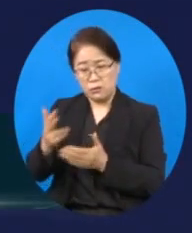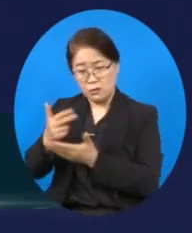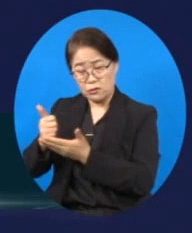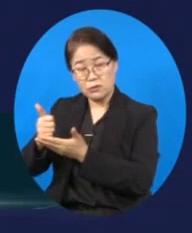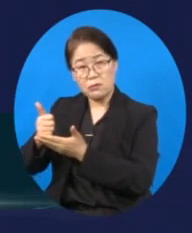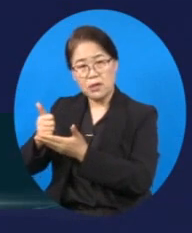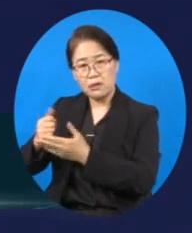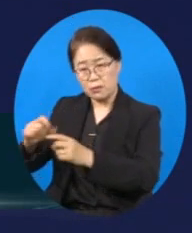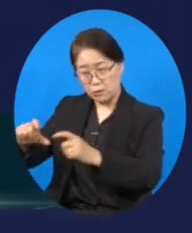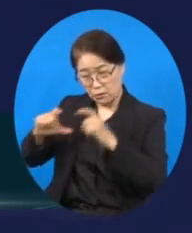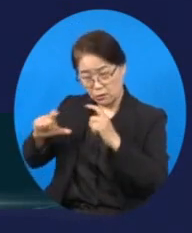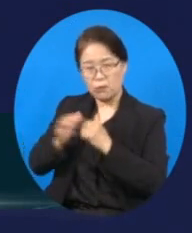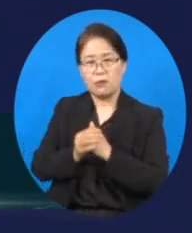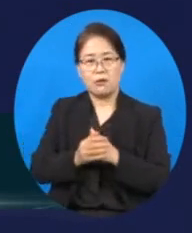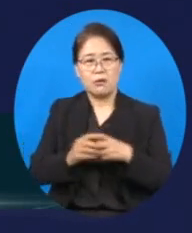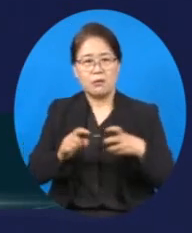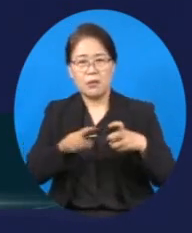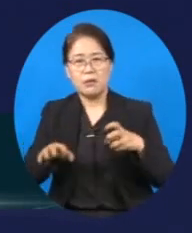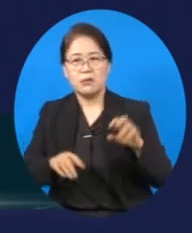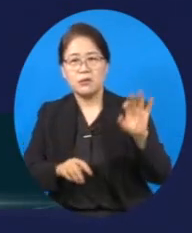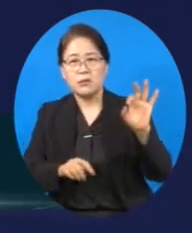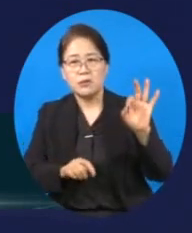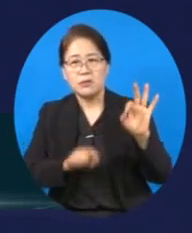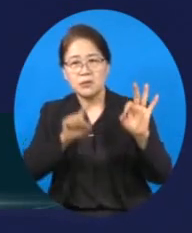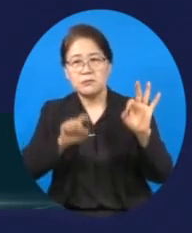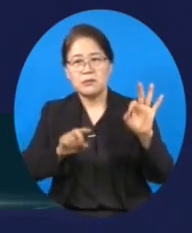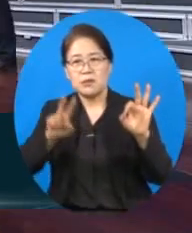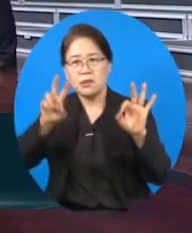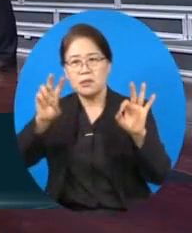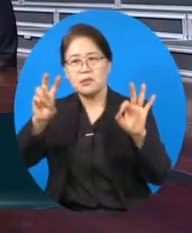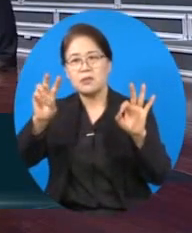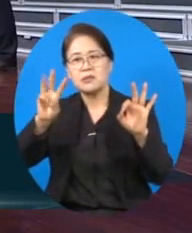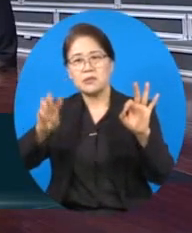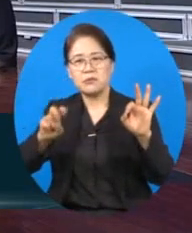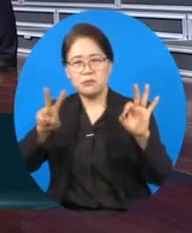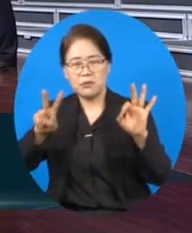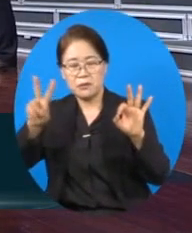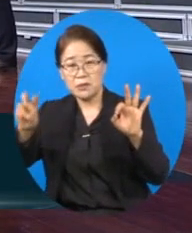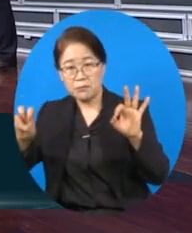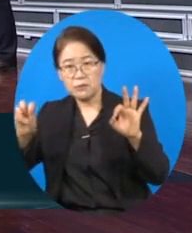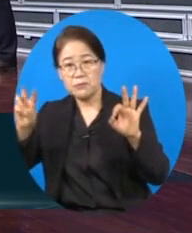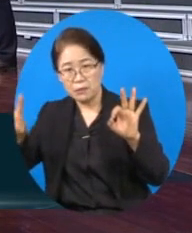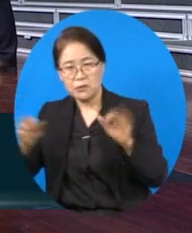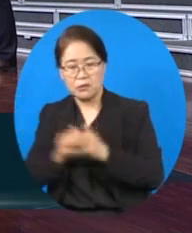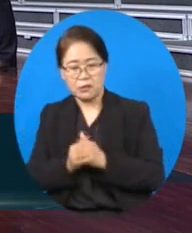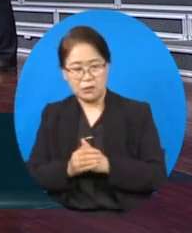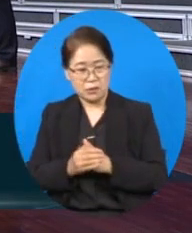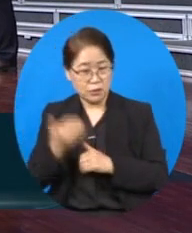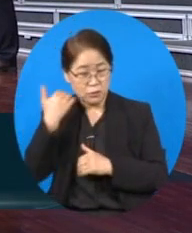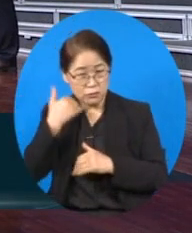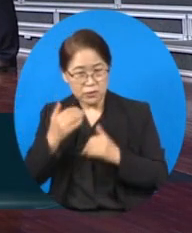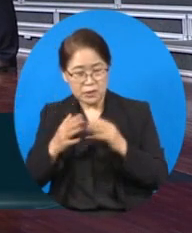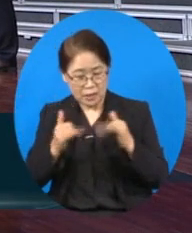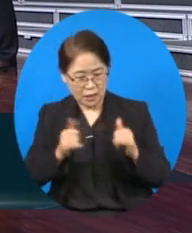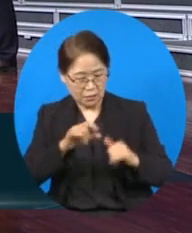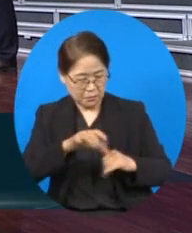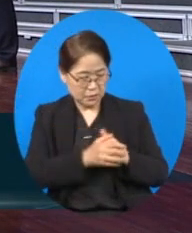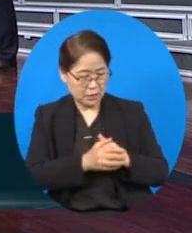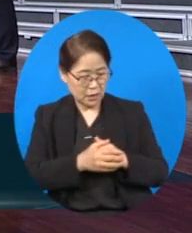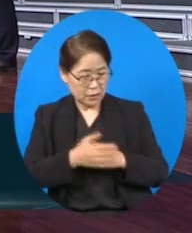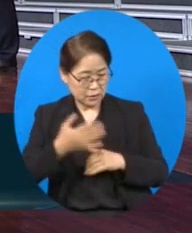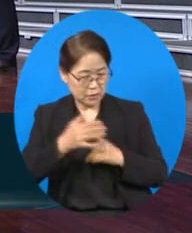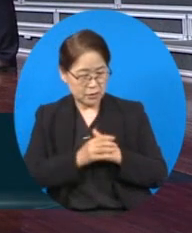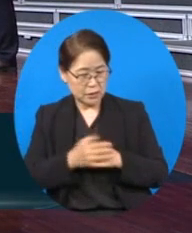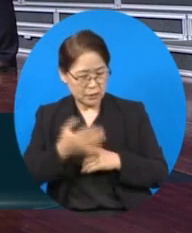마태복음 10장 32절 33절입니다 다 같이요 누구든지 사람 앞에서 나를 시인하면 나도